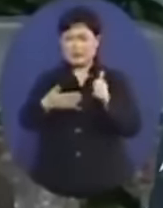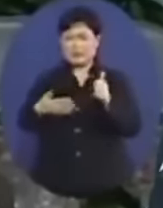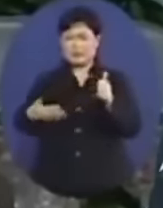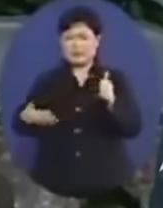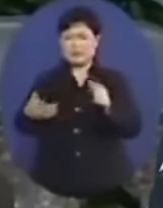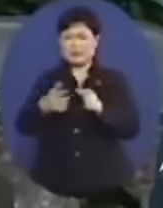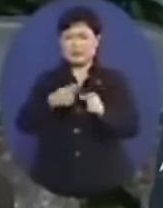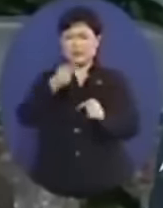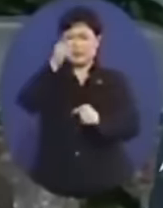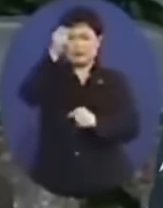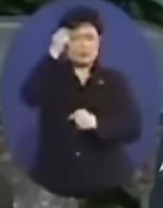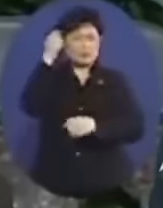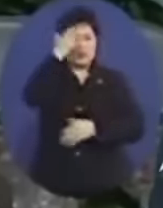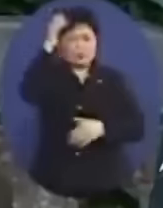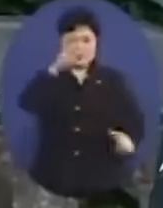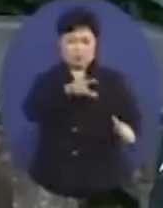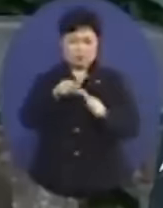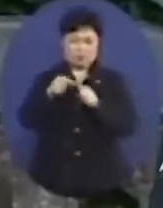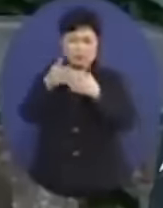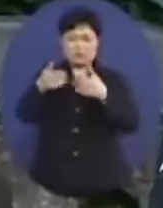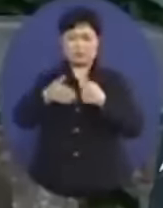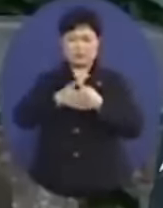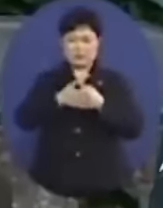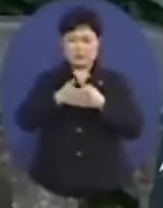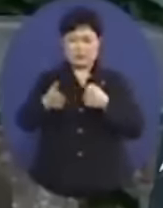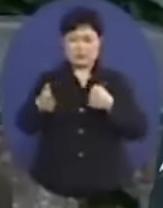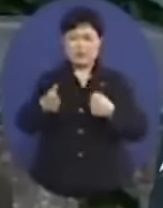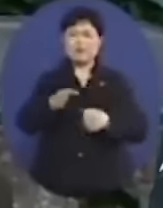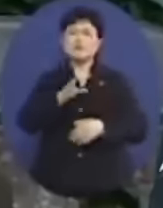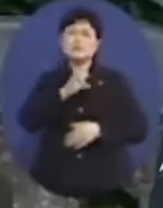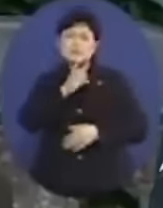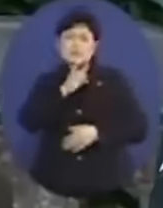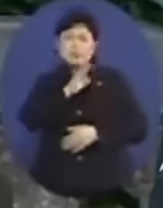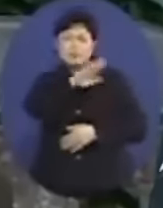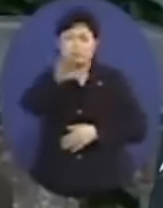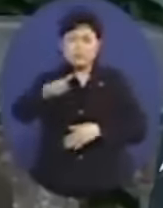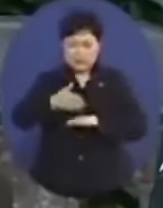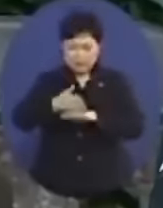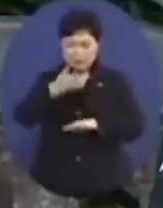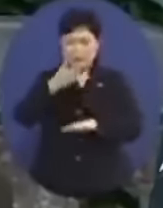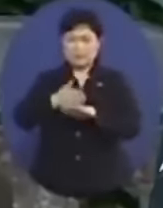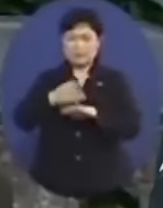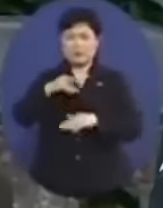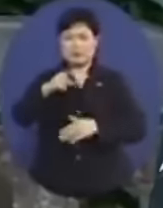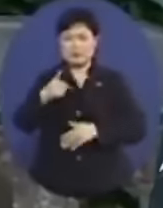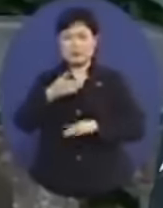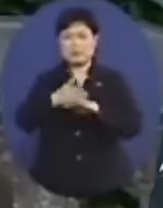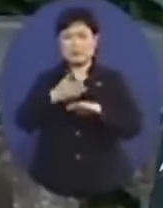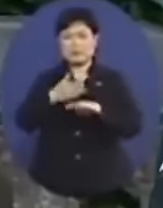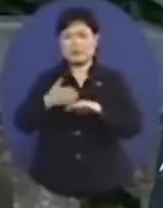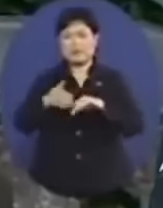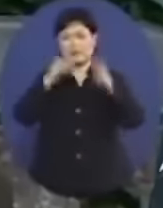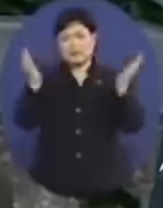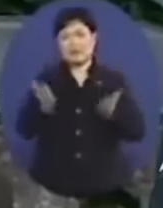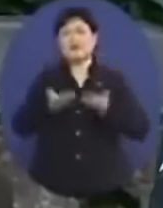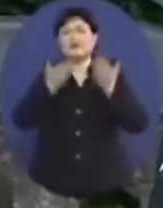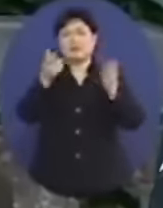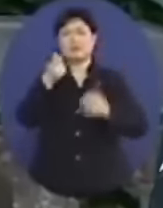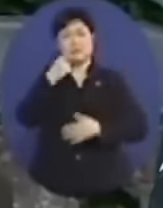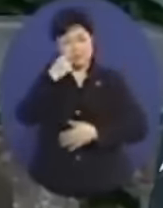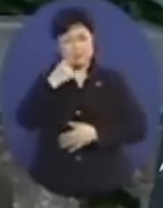영원 구원하셨네 아무리 우리가 감사해도 감사를 다할 수 없습니다